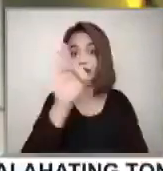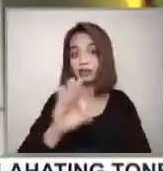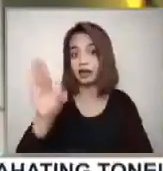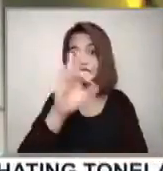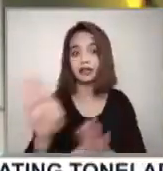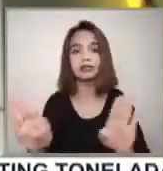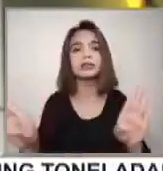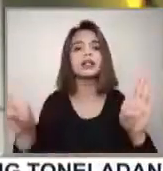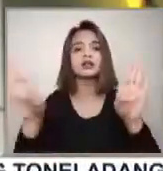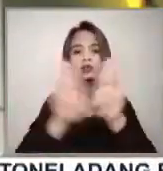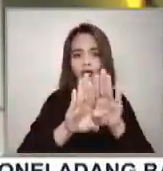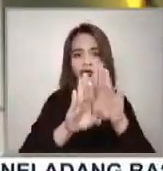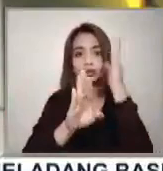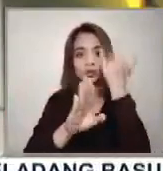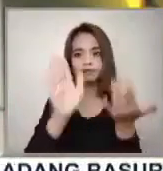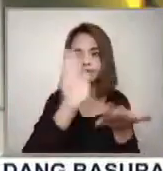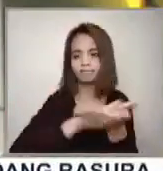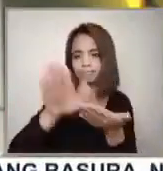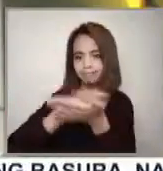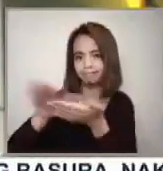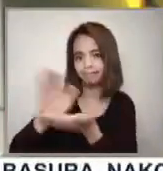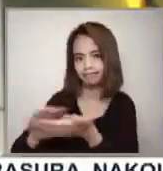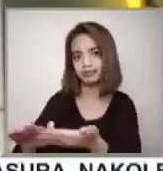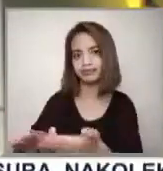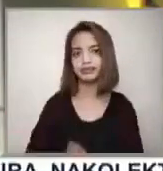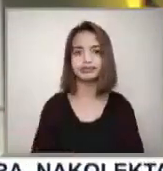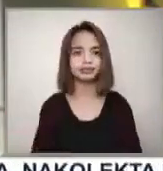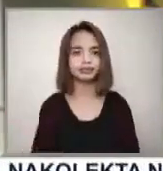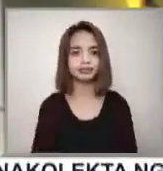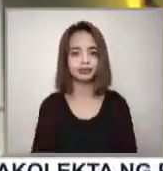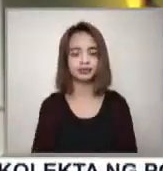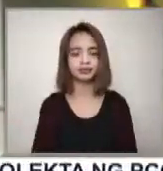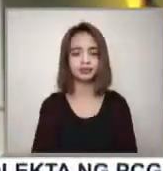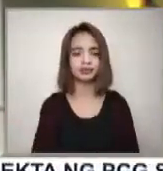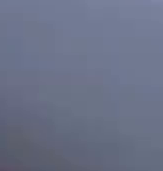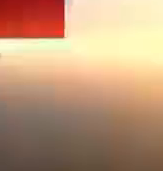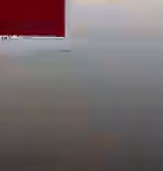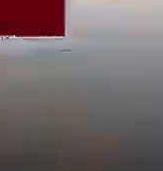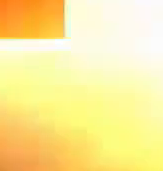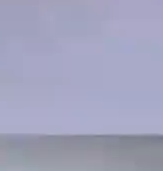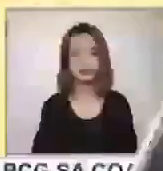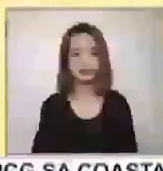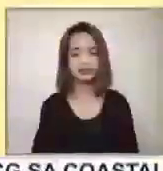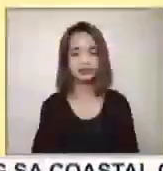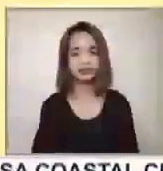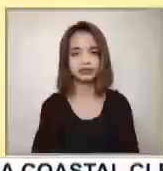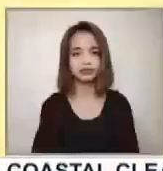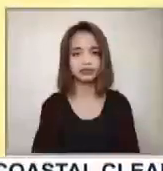isasagawang maintenance. Si Bernard Haudian sa detalye. Rise and shine, Bernard!